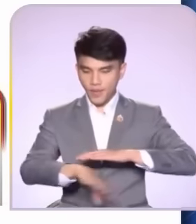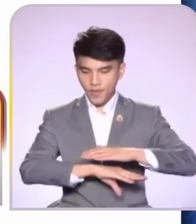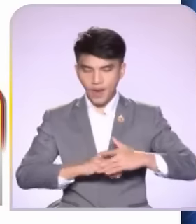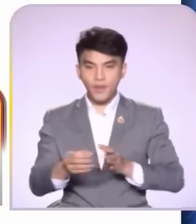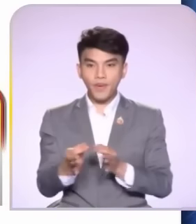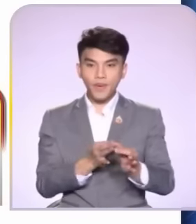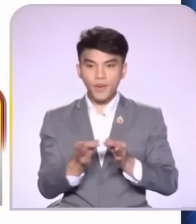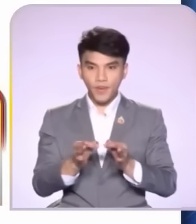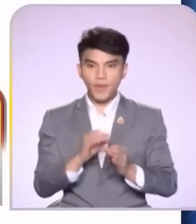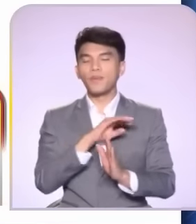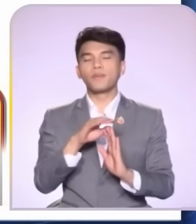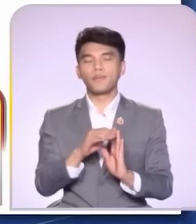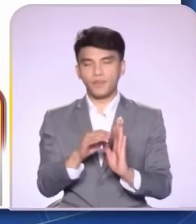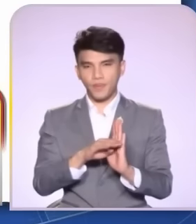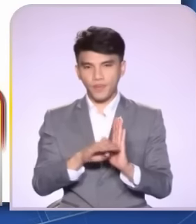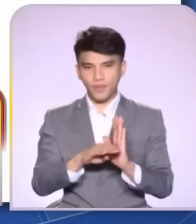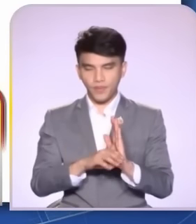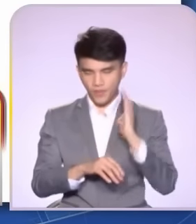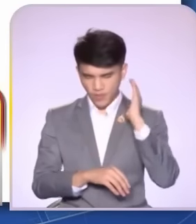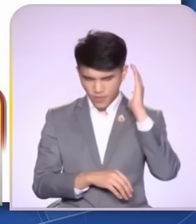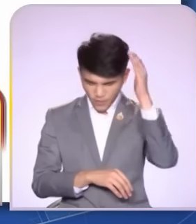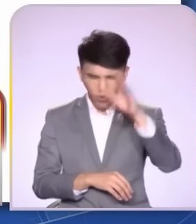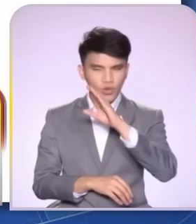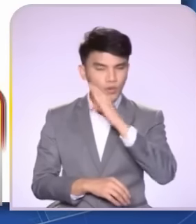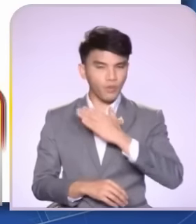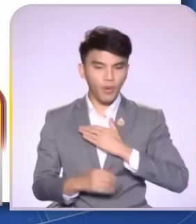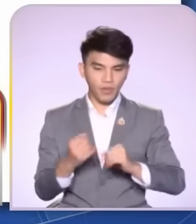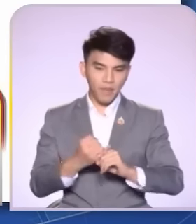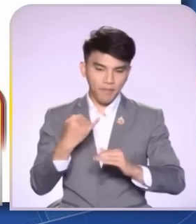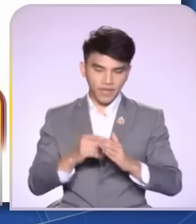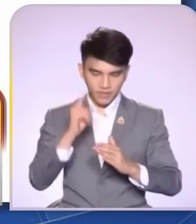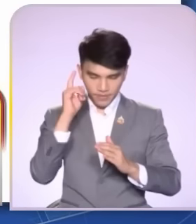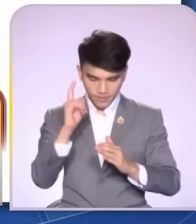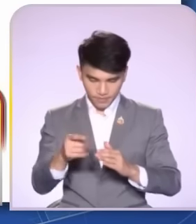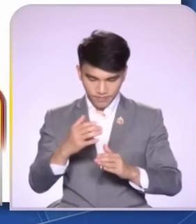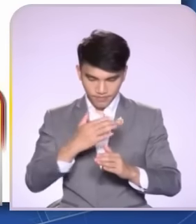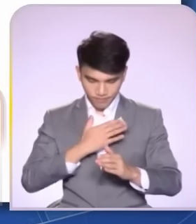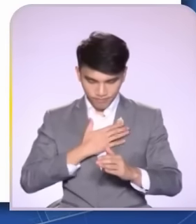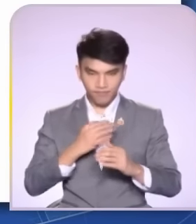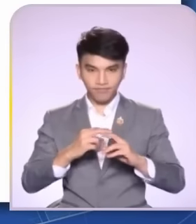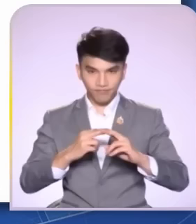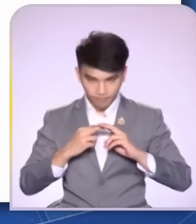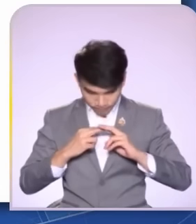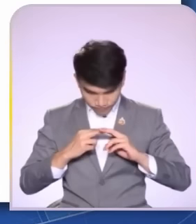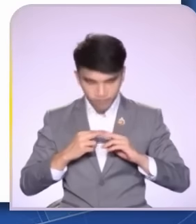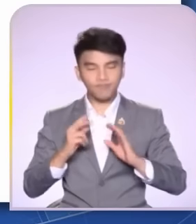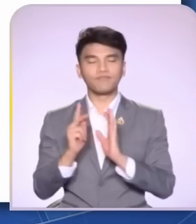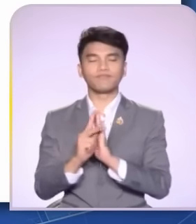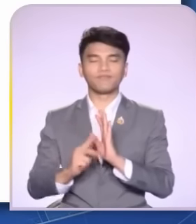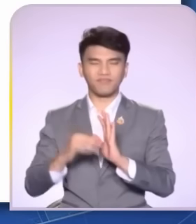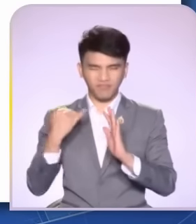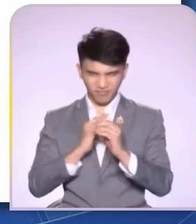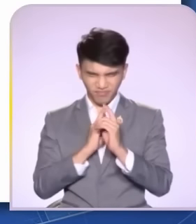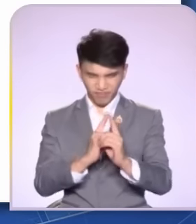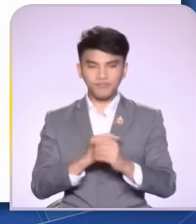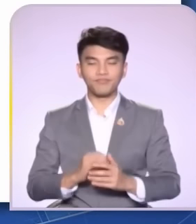ชี้แจงผ่านกระบวนการยุติธรรมถ้าผมทำผิดตามที่ถูกกล่าวหาผ ผมย่อมจะต้องได้รับโทษทางกฎหมายอย่างถึงที่